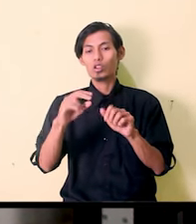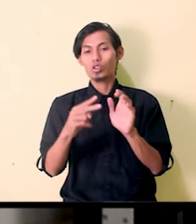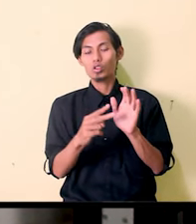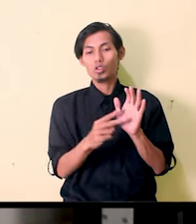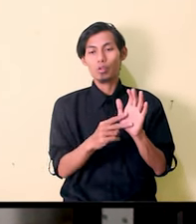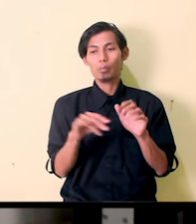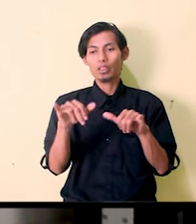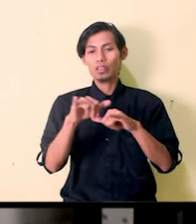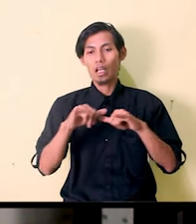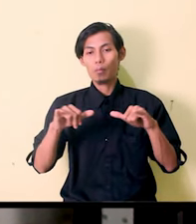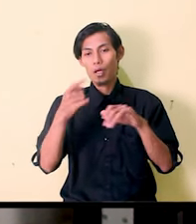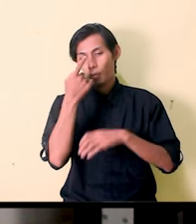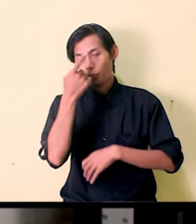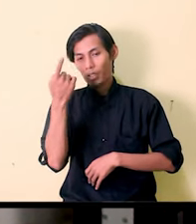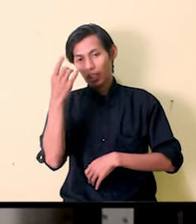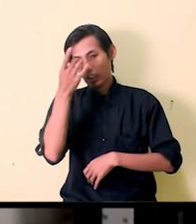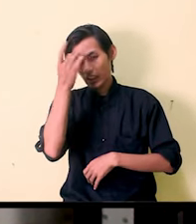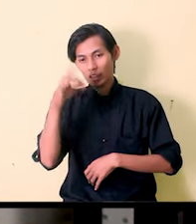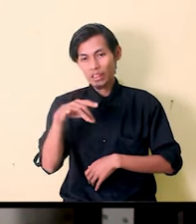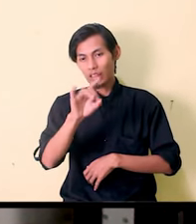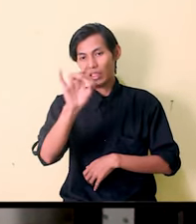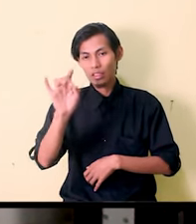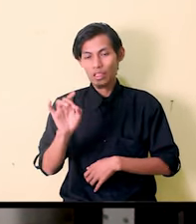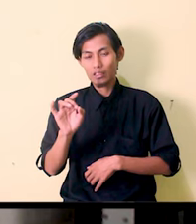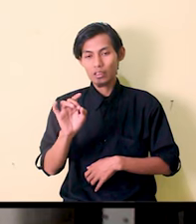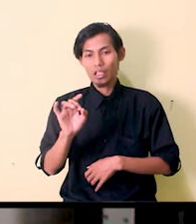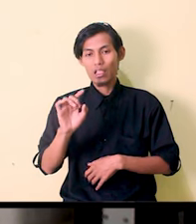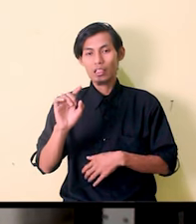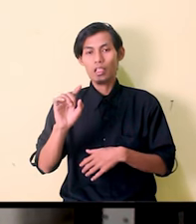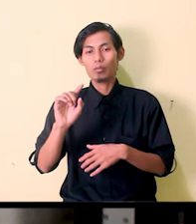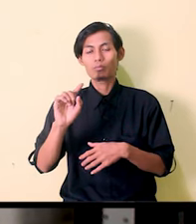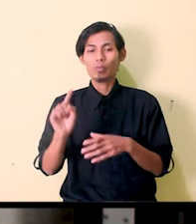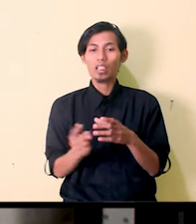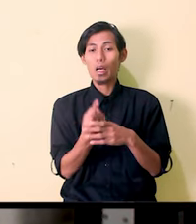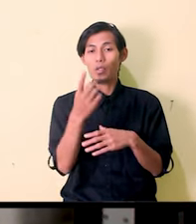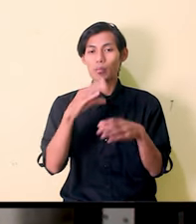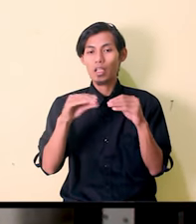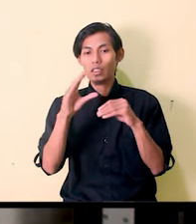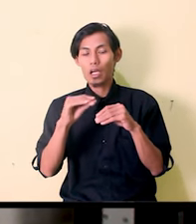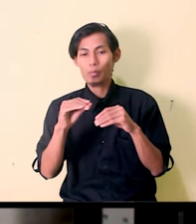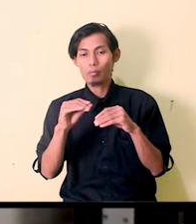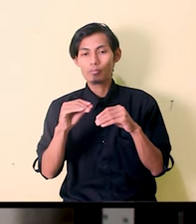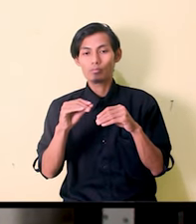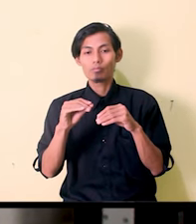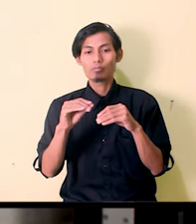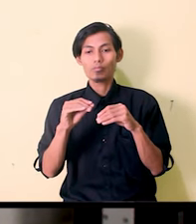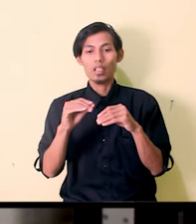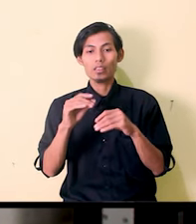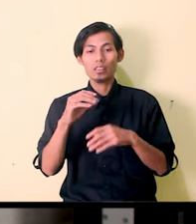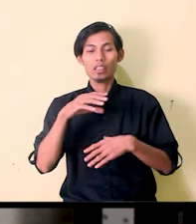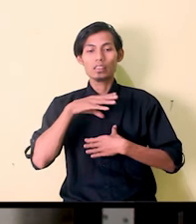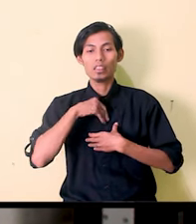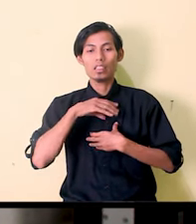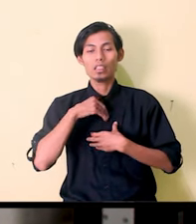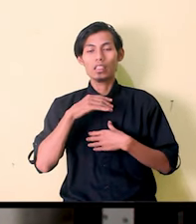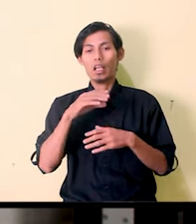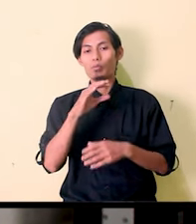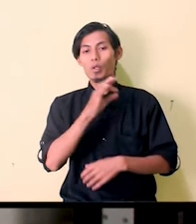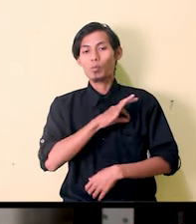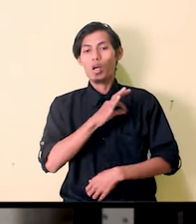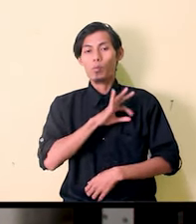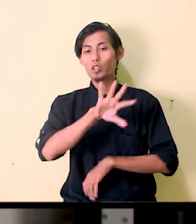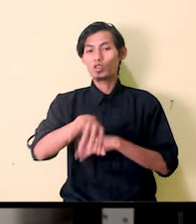lain yang dibahas salah satunya itu pengarusutamaan gender perutamaan gender dan juga pemanfaatan semua bidang